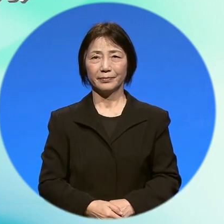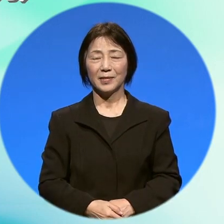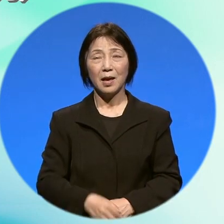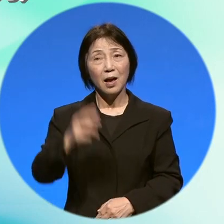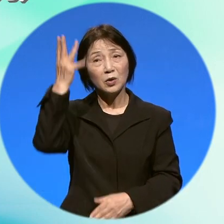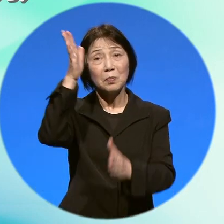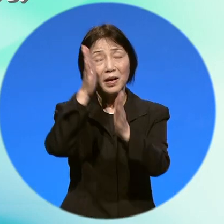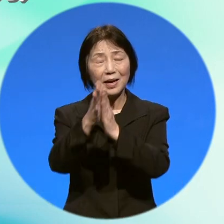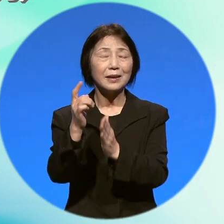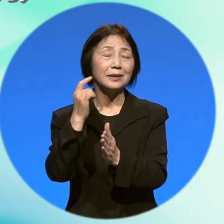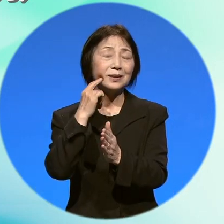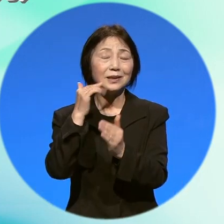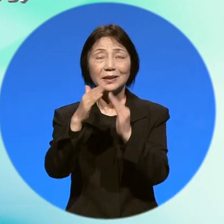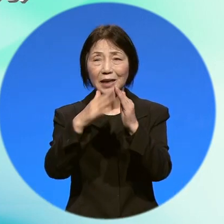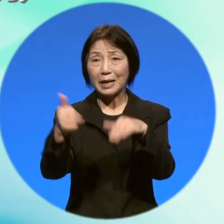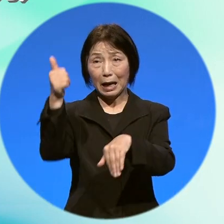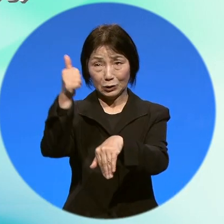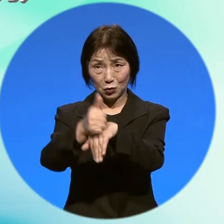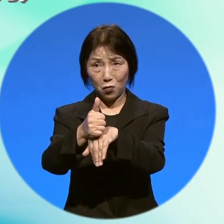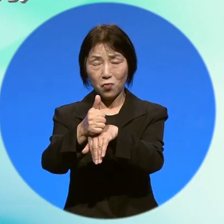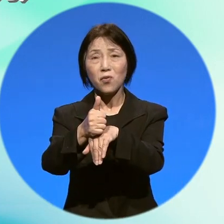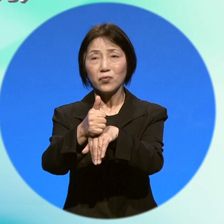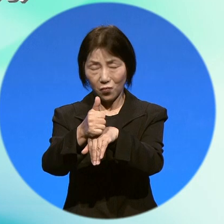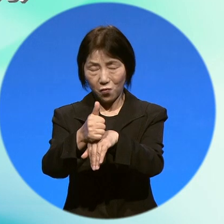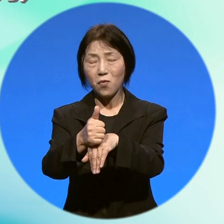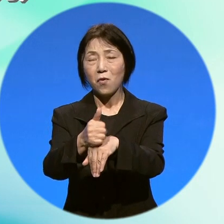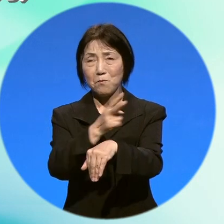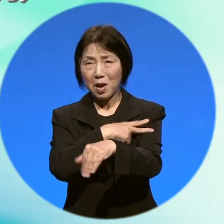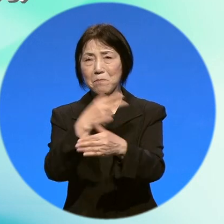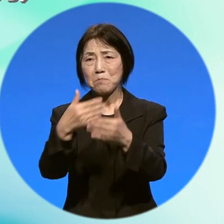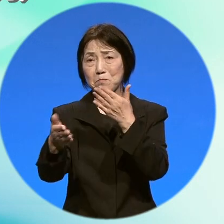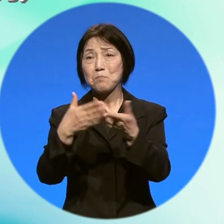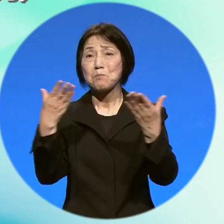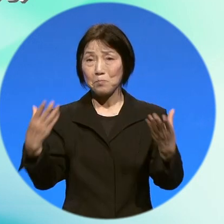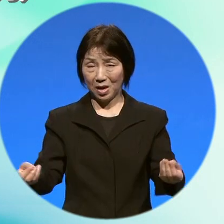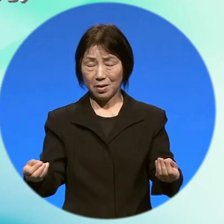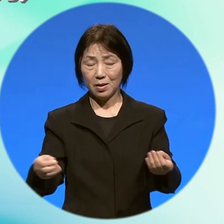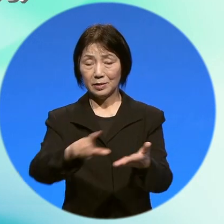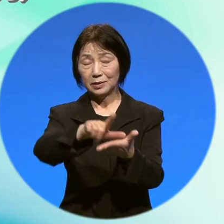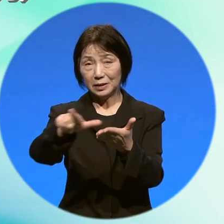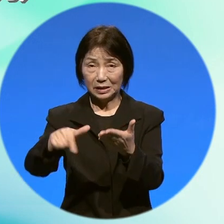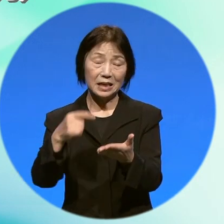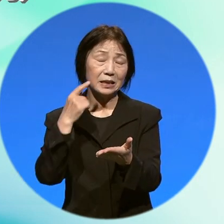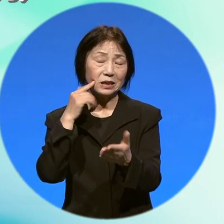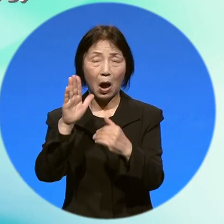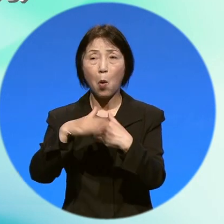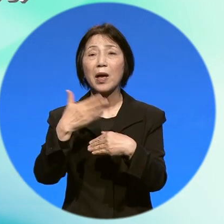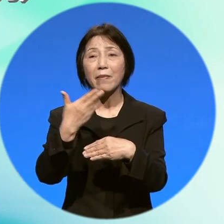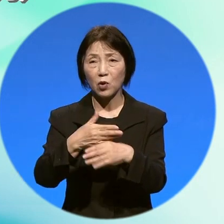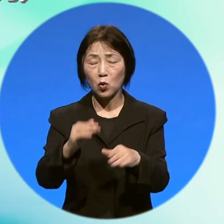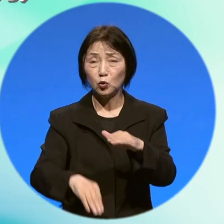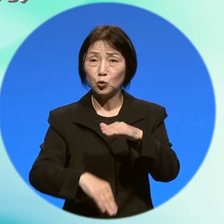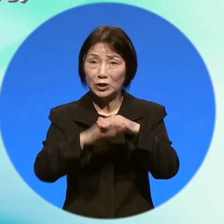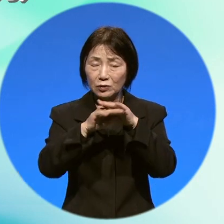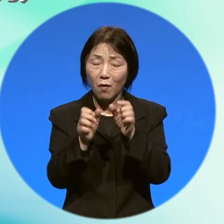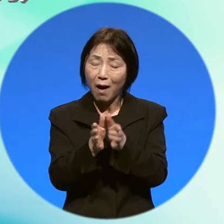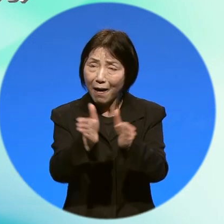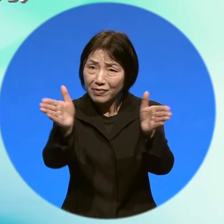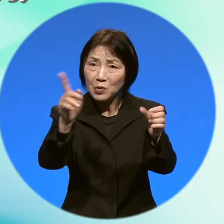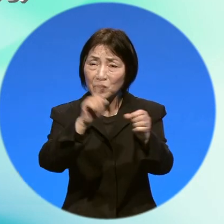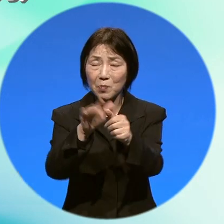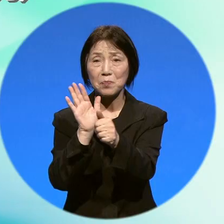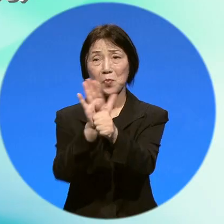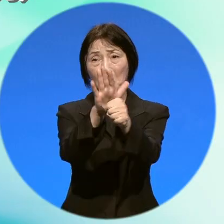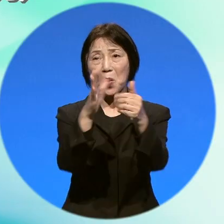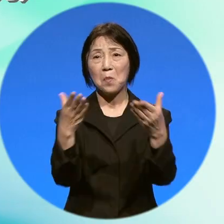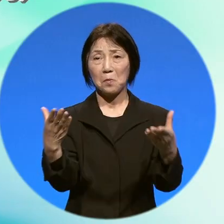鹿児島県歯科医師会会長などの要職を歴任し、地域歯科保険の充実と発展に貢献